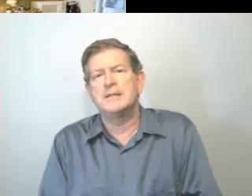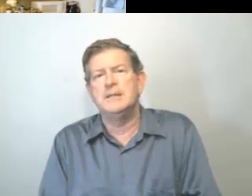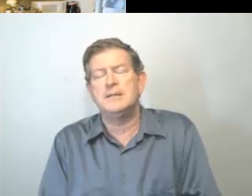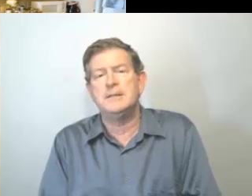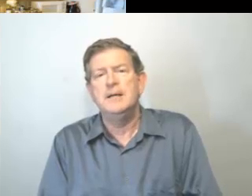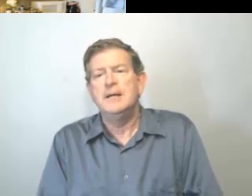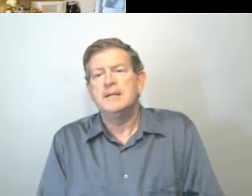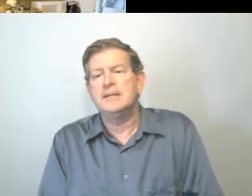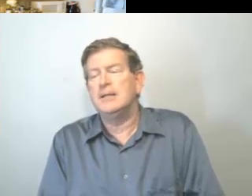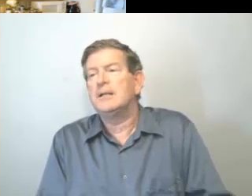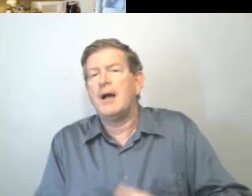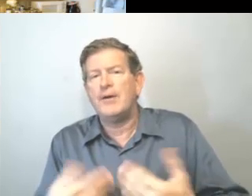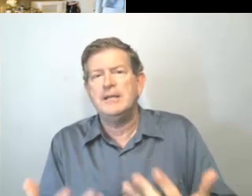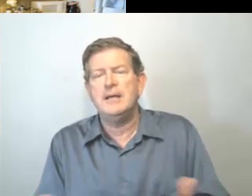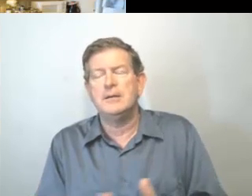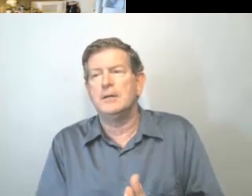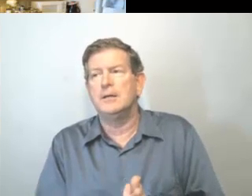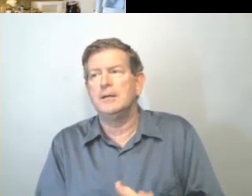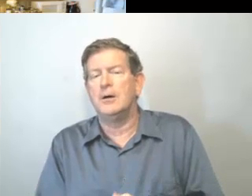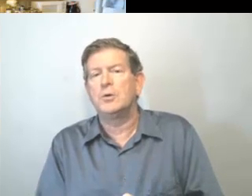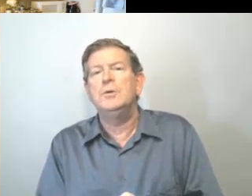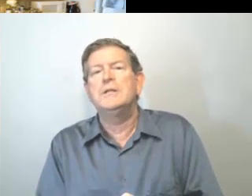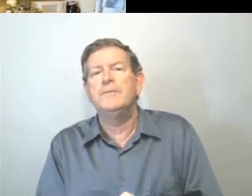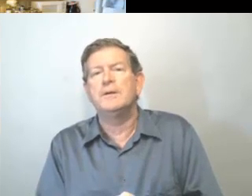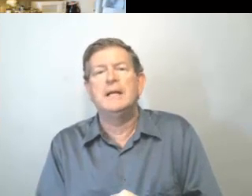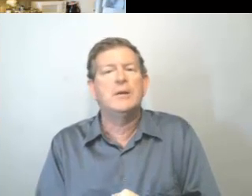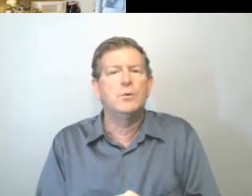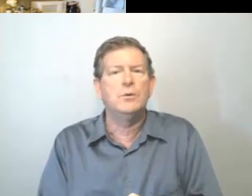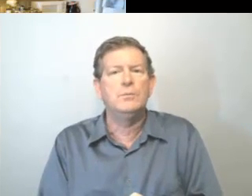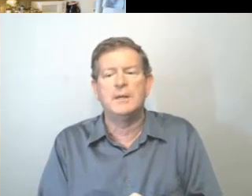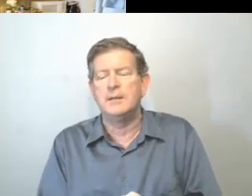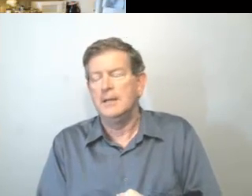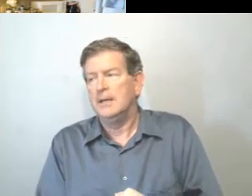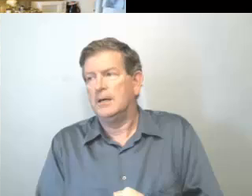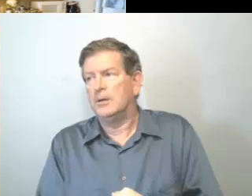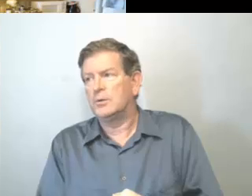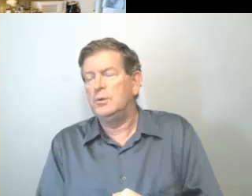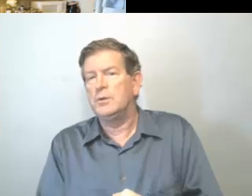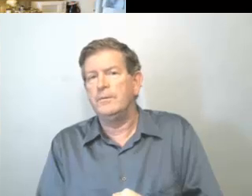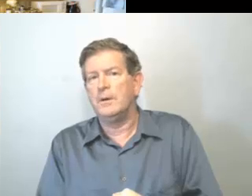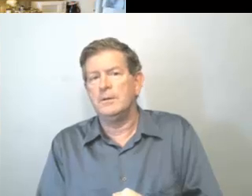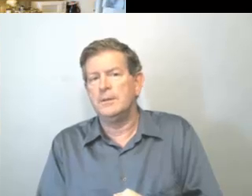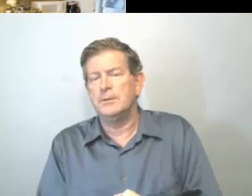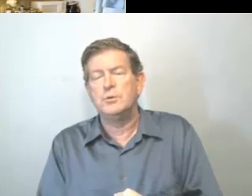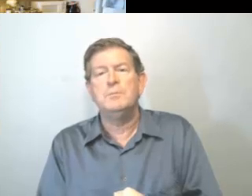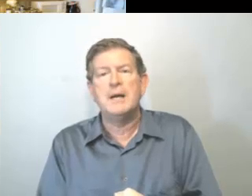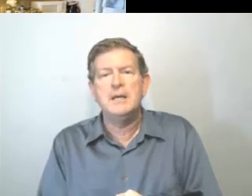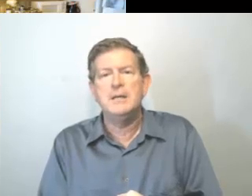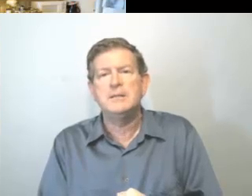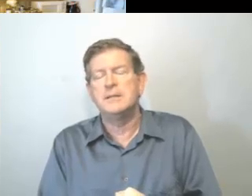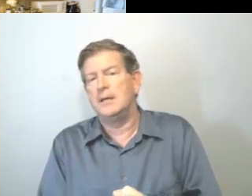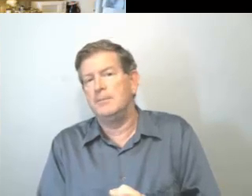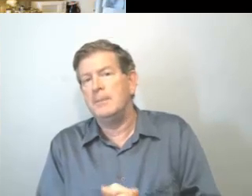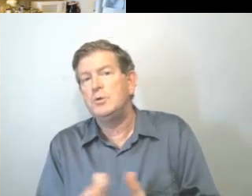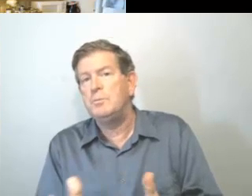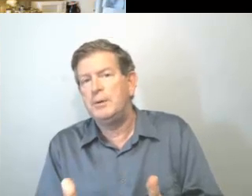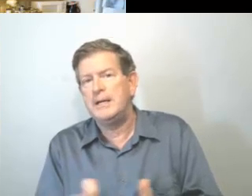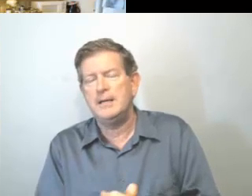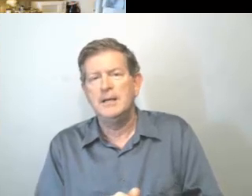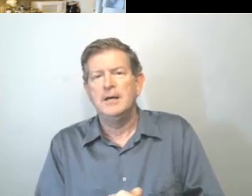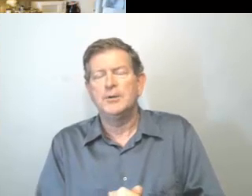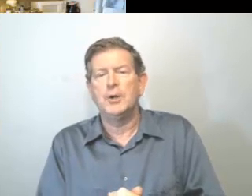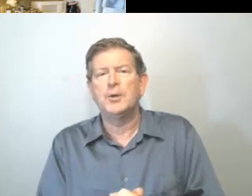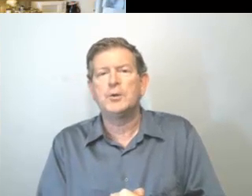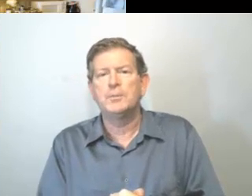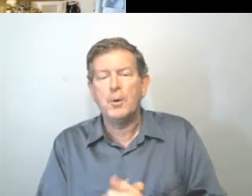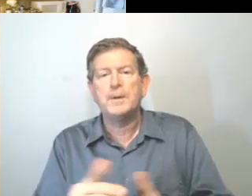de l'exercice, c'est de travailler en cultivant des légumes et en cultivant du maïs et même du